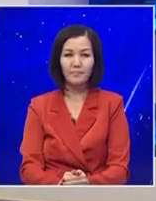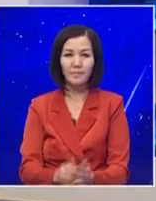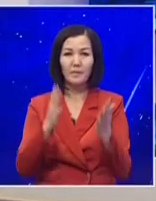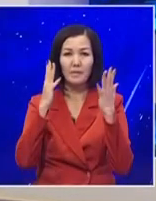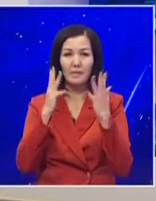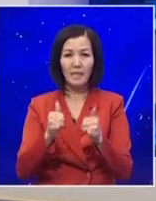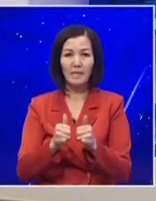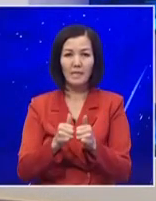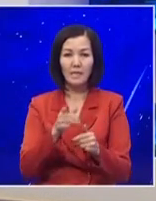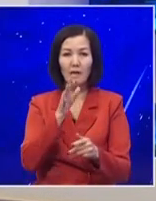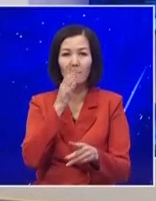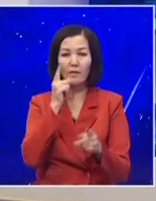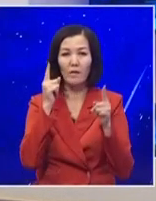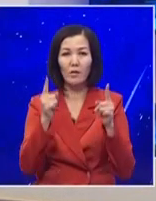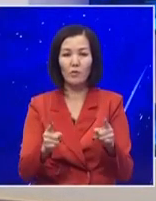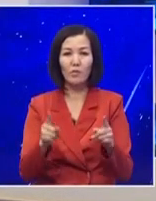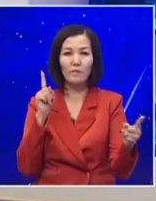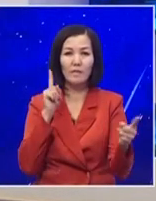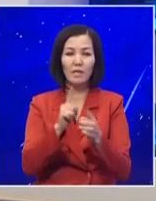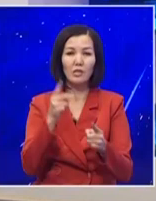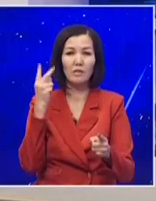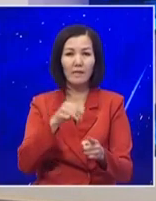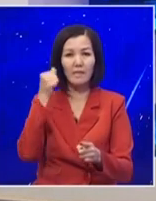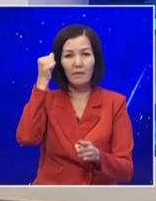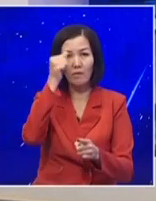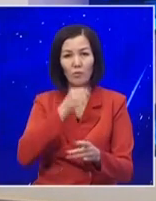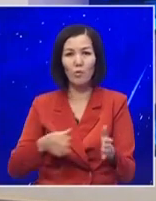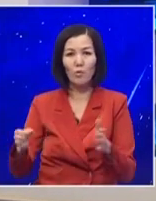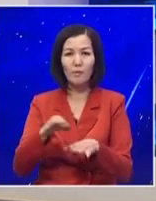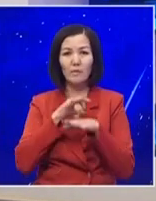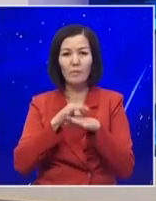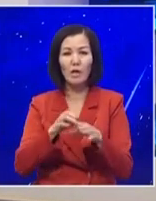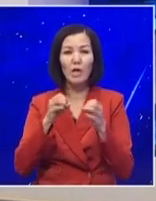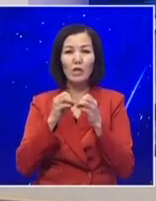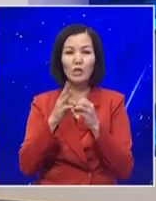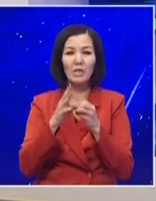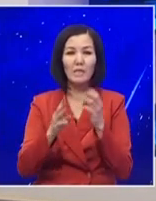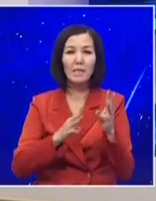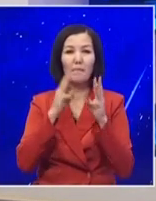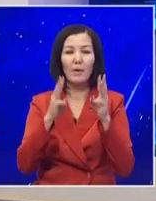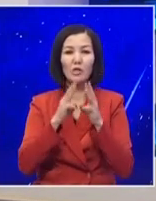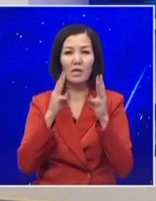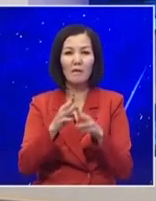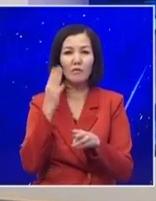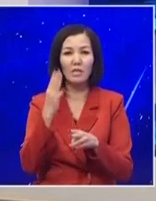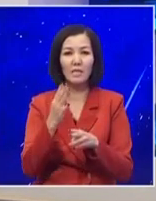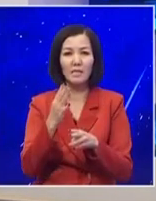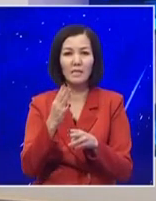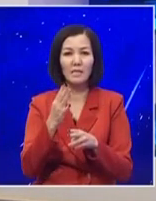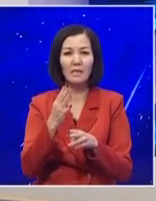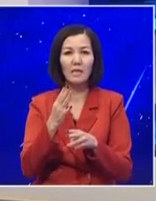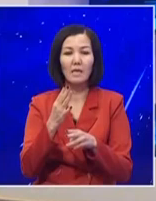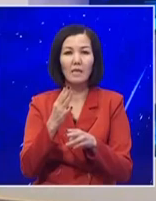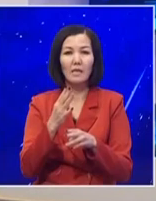Как показала статистика, в период встречи 2020 года в области произошло 14 пожаров. 4 из